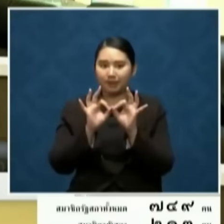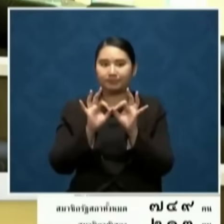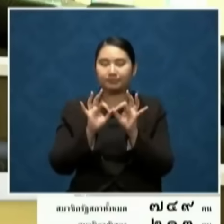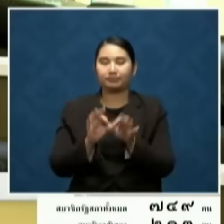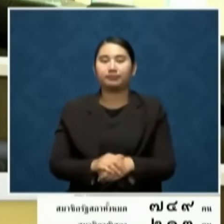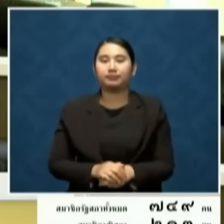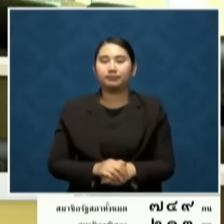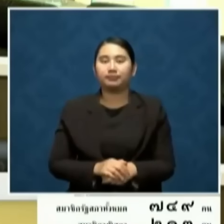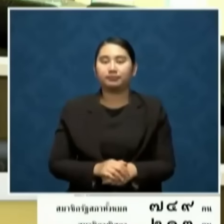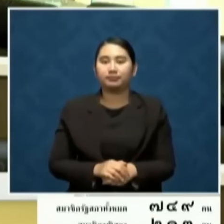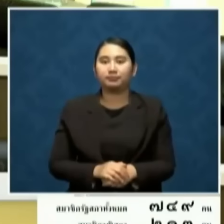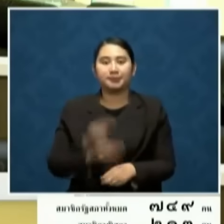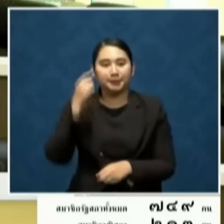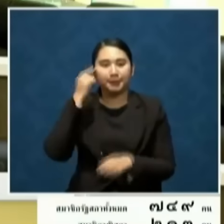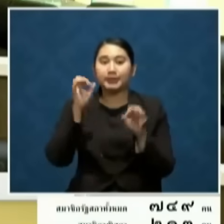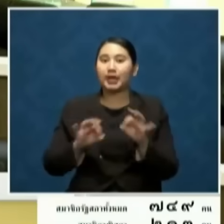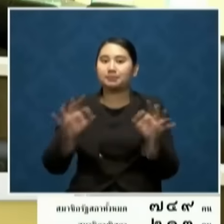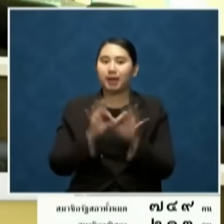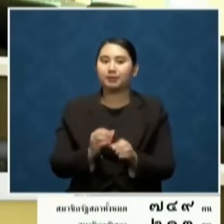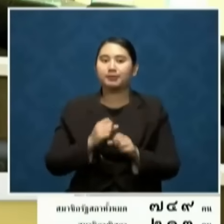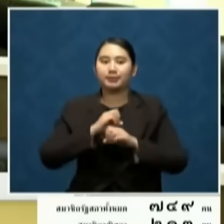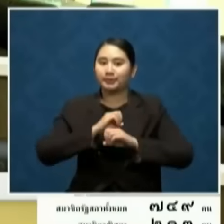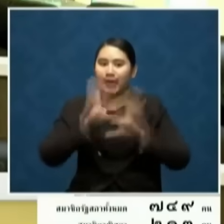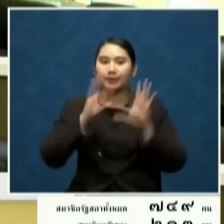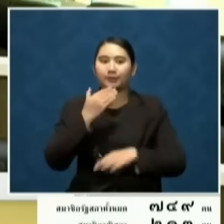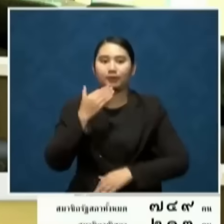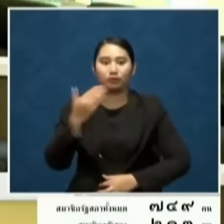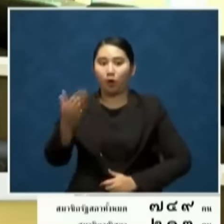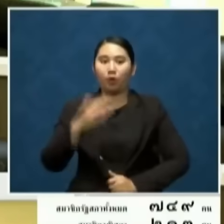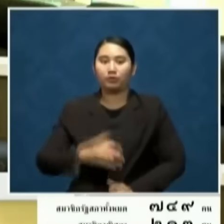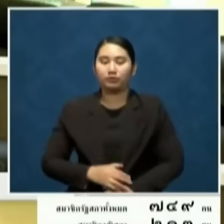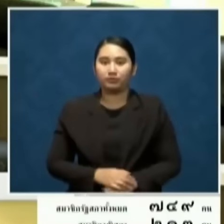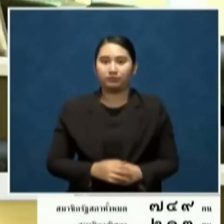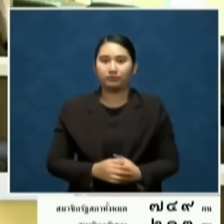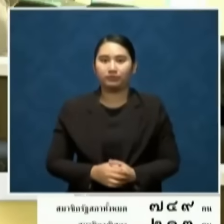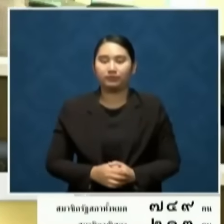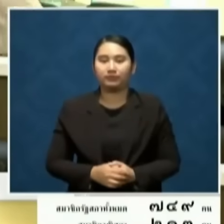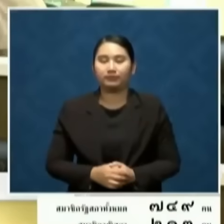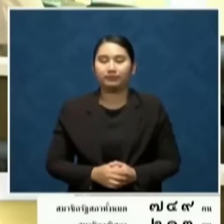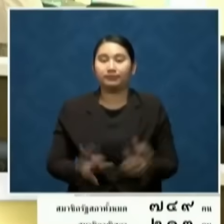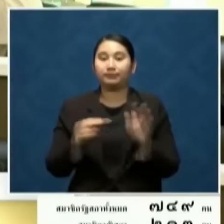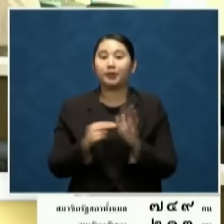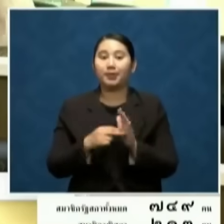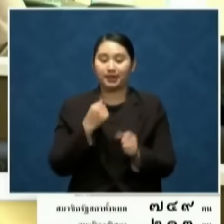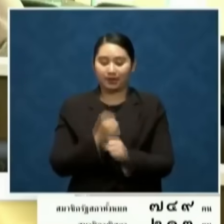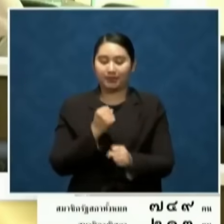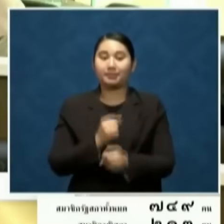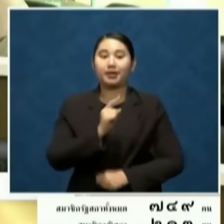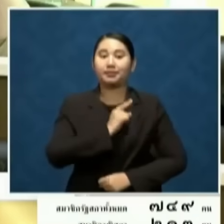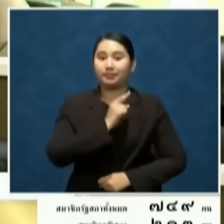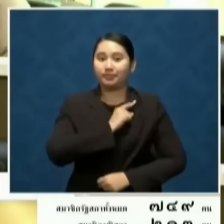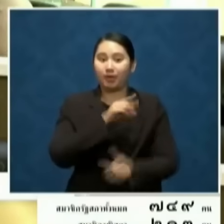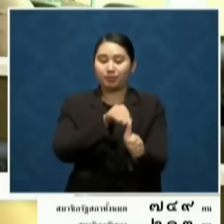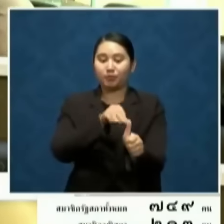ชี้แจงเกี่ยวกับประเด็นเรื่องของที่มีการพูดพาดพิงตัวเองเนี่ยนะคะบอกว่าเวลาที่ตนลงพื้นที่แล้วมีประชา